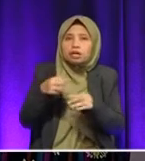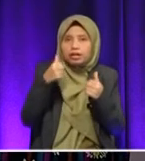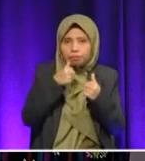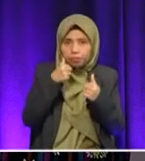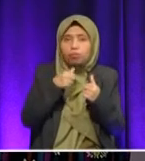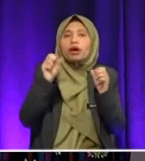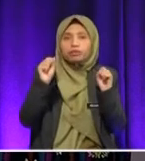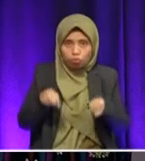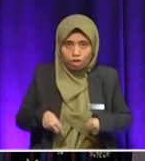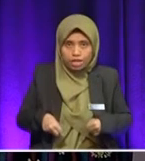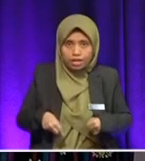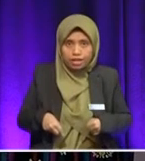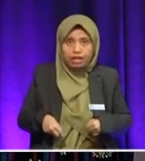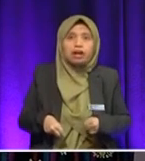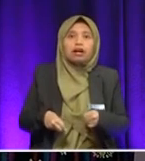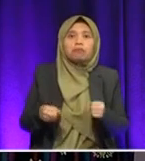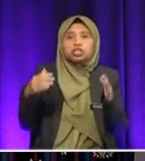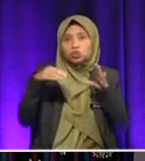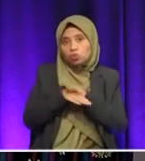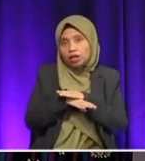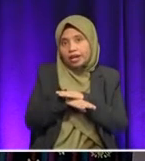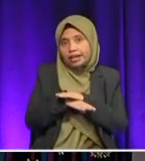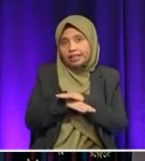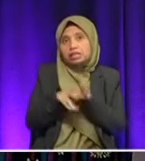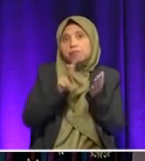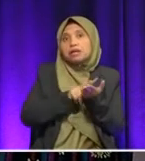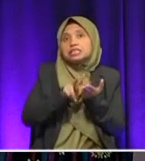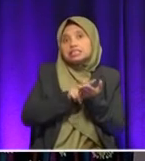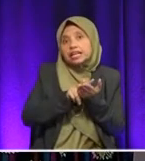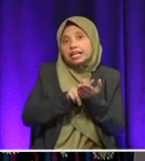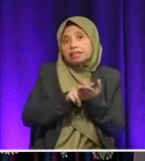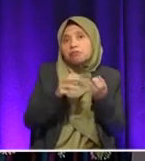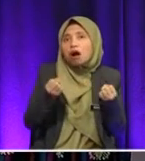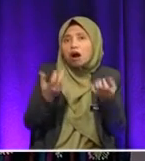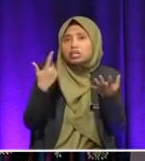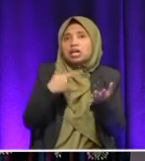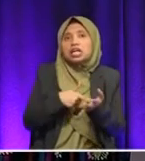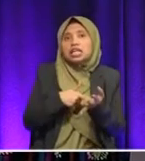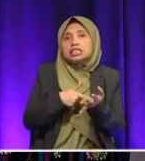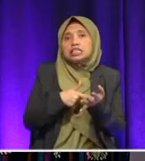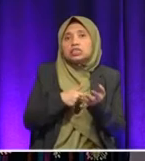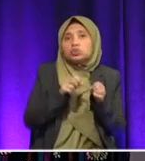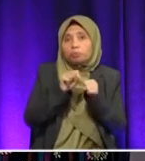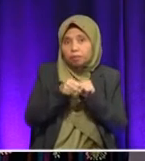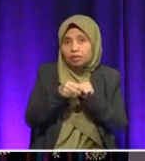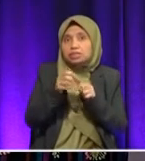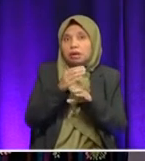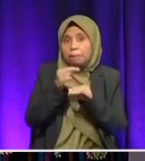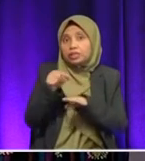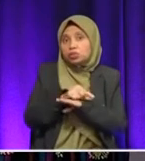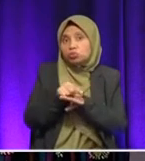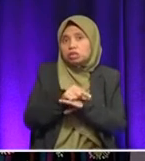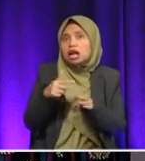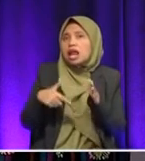tentu boleh dimasukkan anime ataupun kemasan ini dengan lebih banyak lagi spek satu pakai itu dipakai dengan lebih